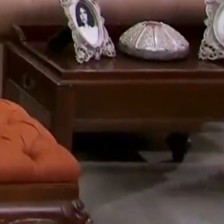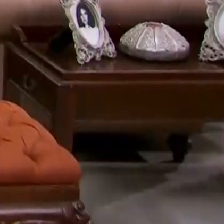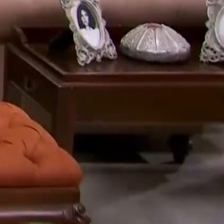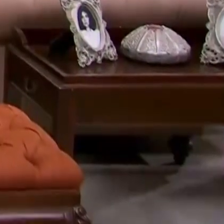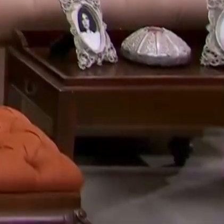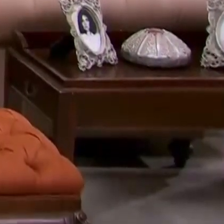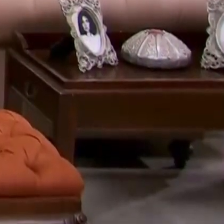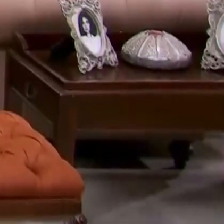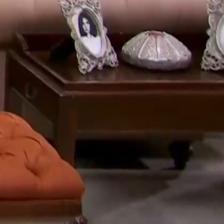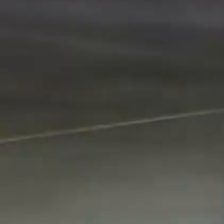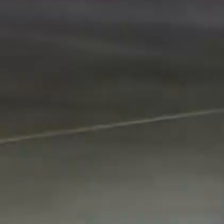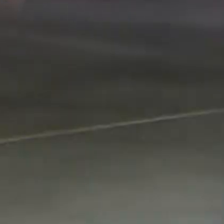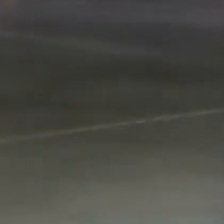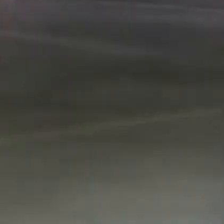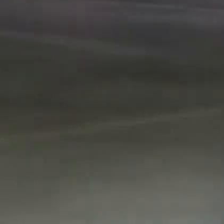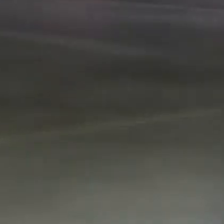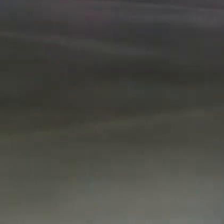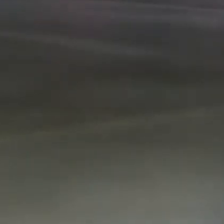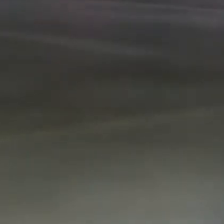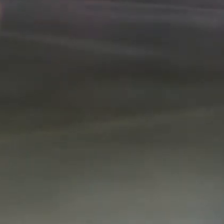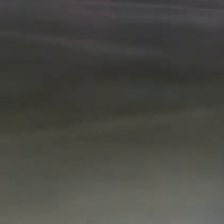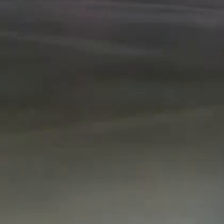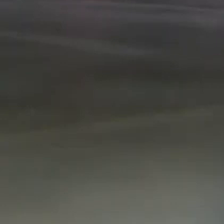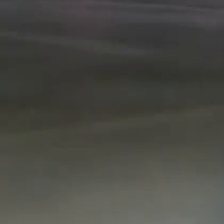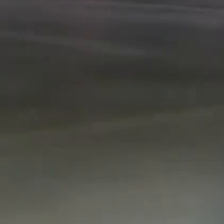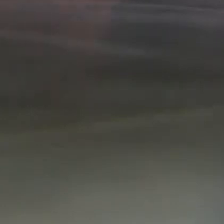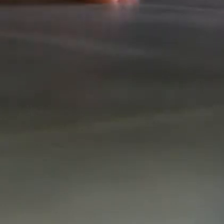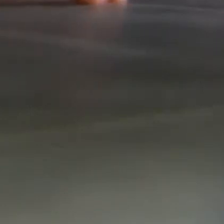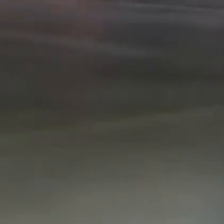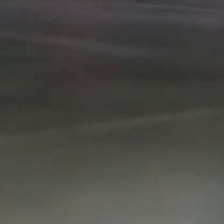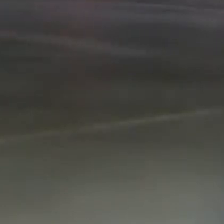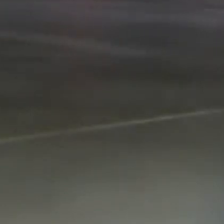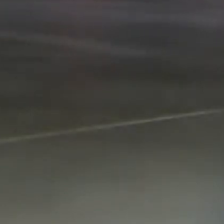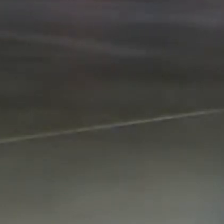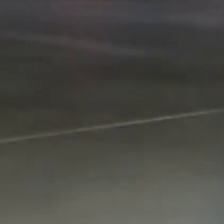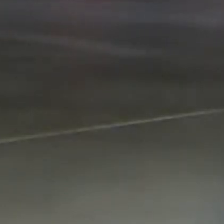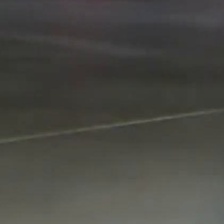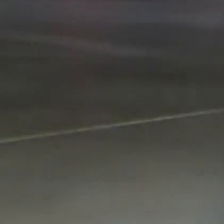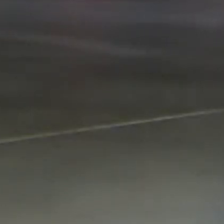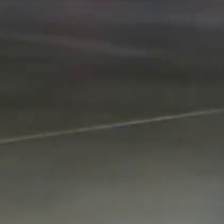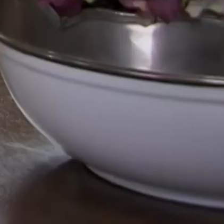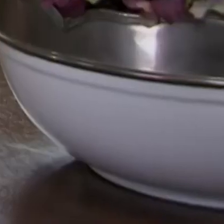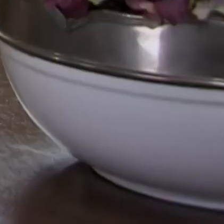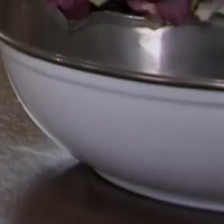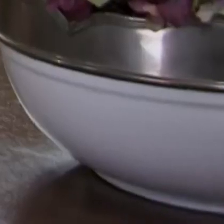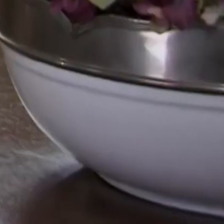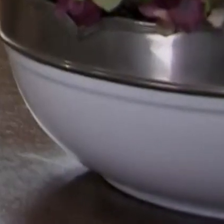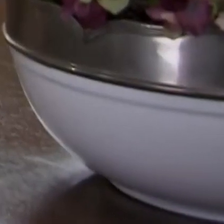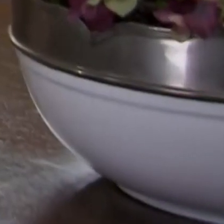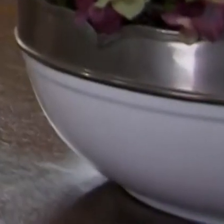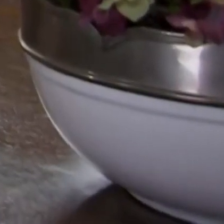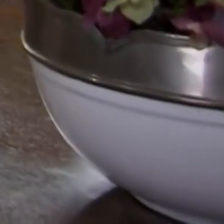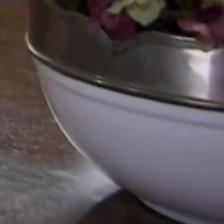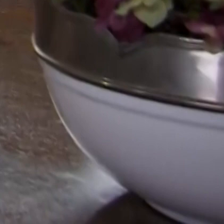Oturduğu yerden kalkıp dizlerinin üstüne çömeldi. Elini koltuğun altına sokarak bilyeye uzanmaya çalışıyor. Tarantula bilyenin tam